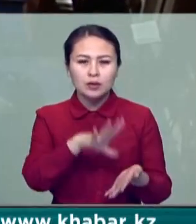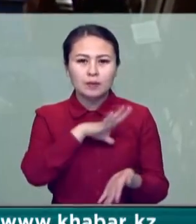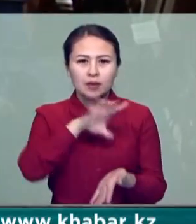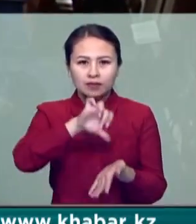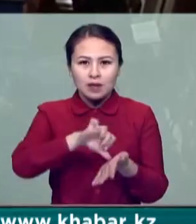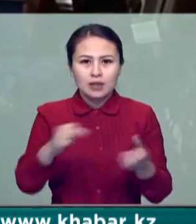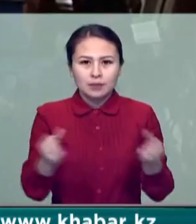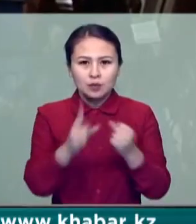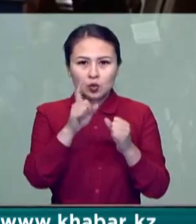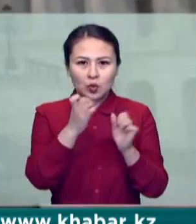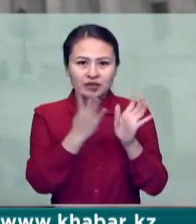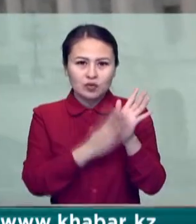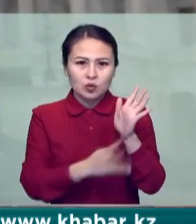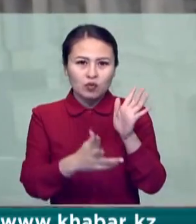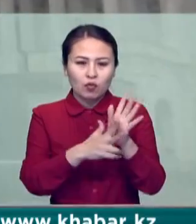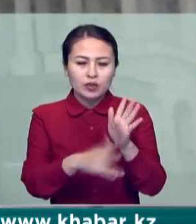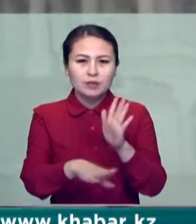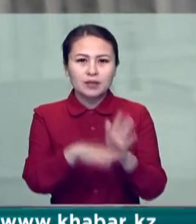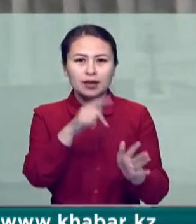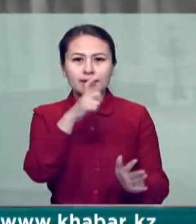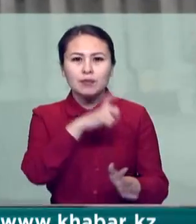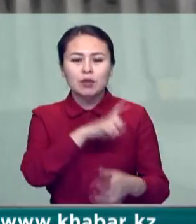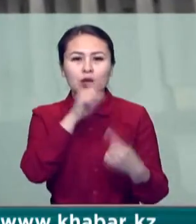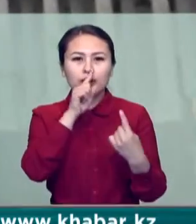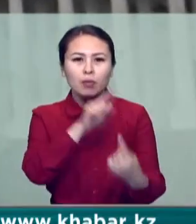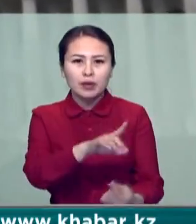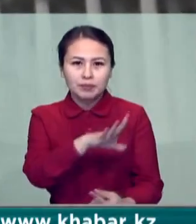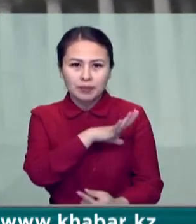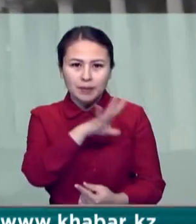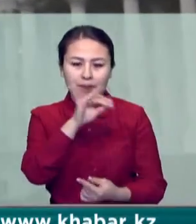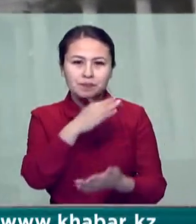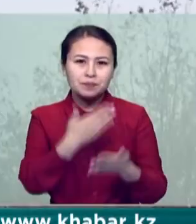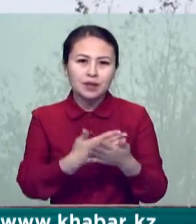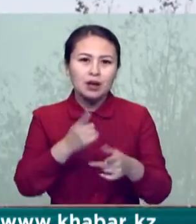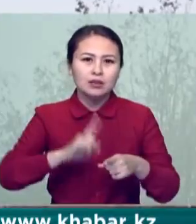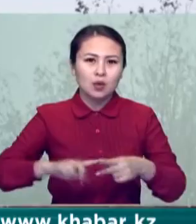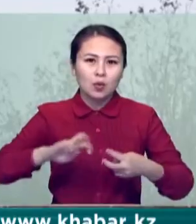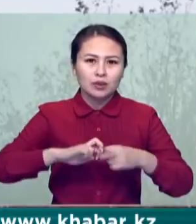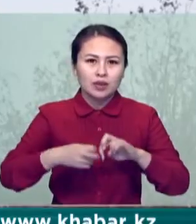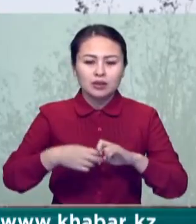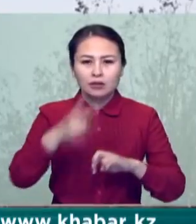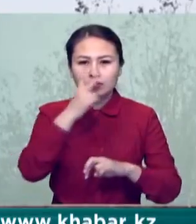қолдап, 198 депутат оған қарсы дауыс берді. Енді бұл мәселені алдағы уақытта Сенат қарауы тиіс.